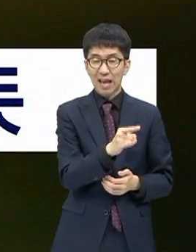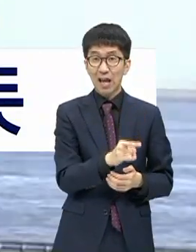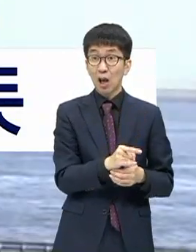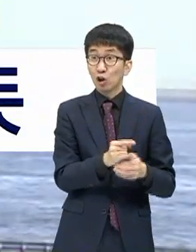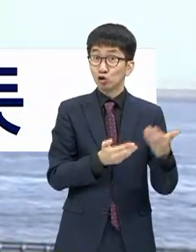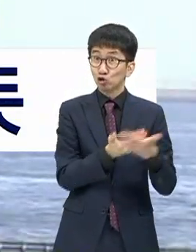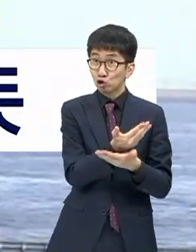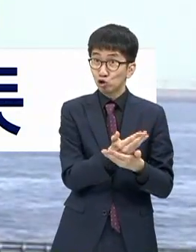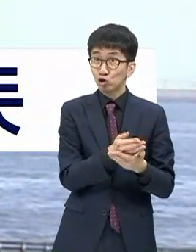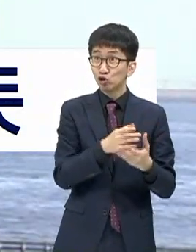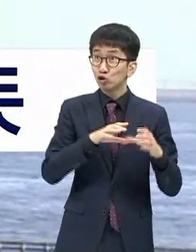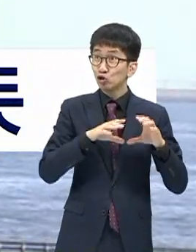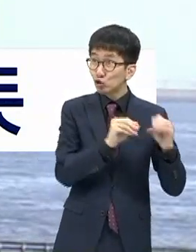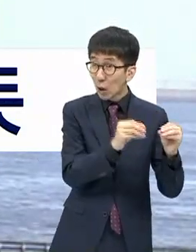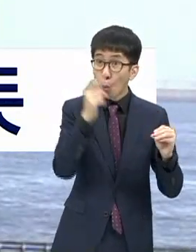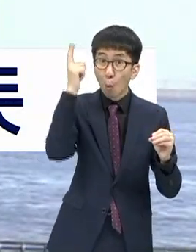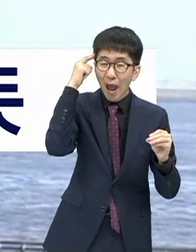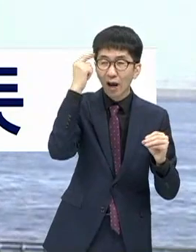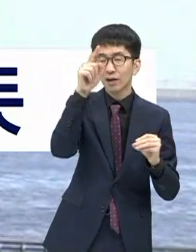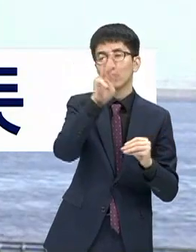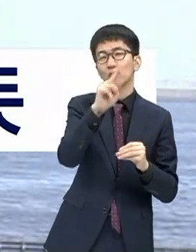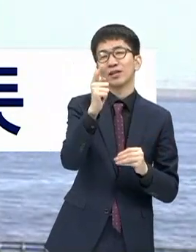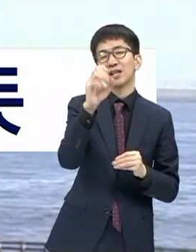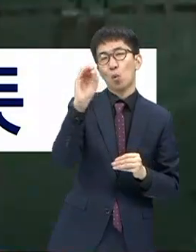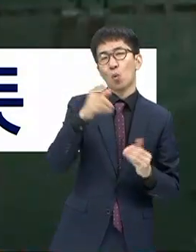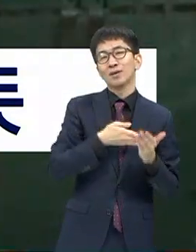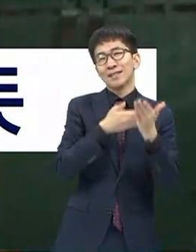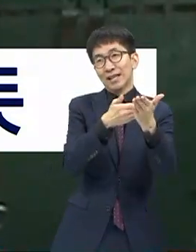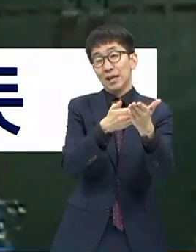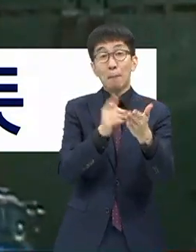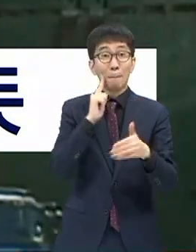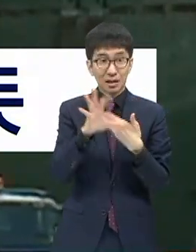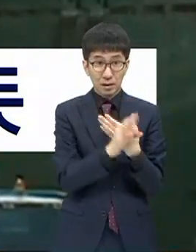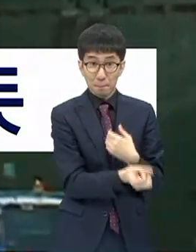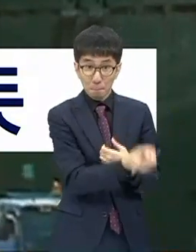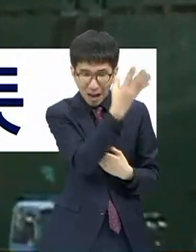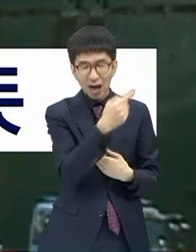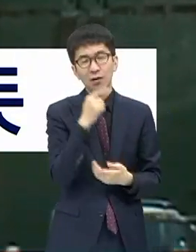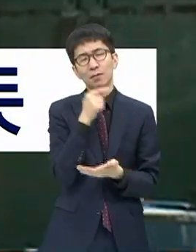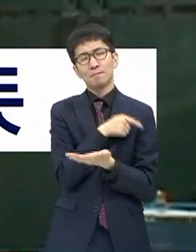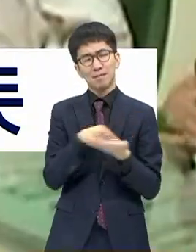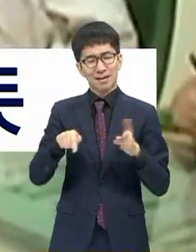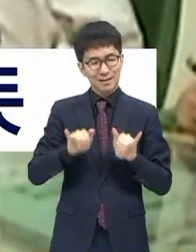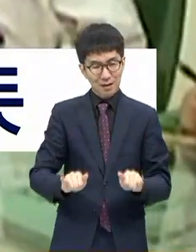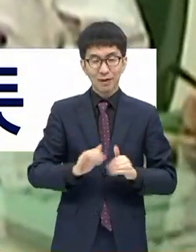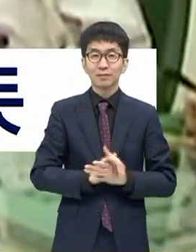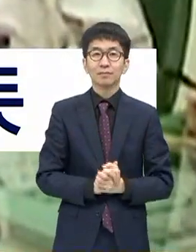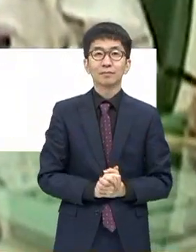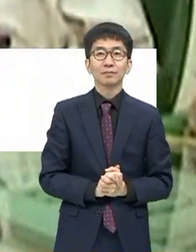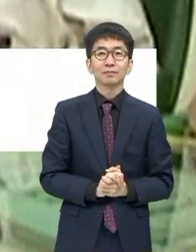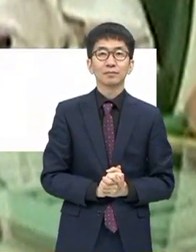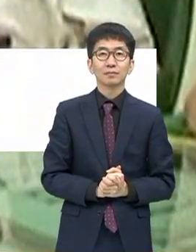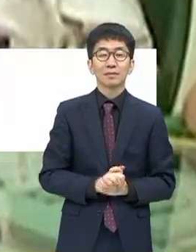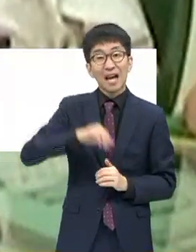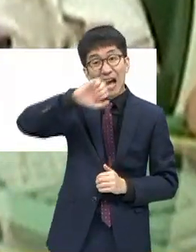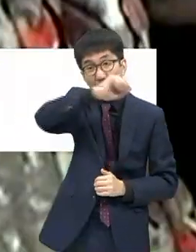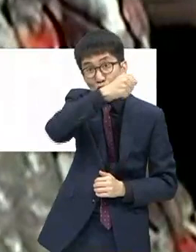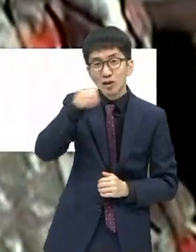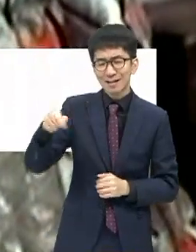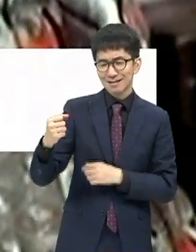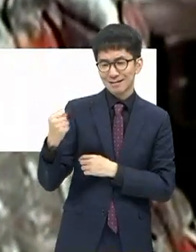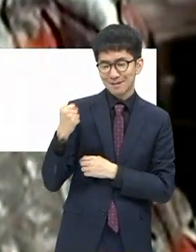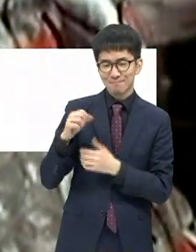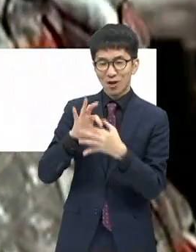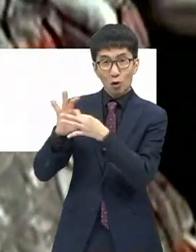상황에서 유명 이 후보가 당선되면 분리할 수 있다는 우려 때문인 것으로 보입니다 아프리카 의 영향력이 큰